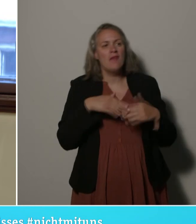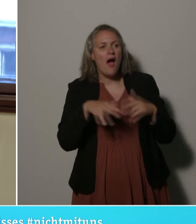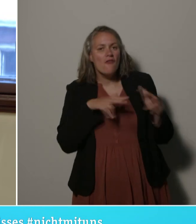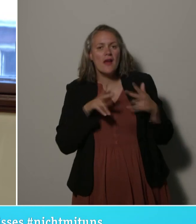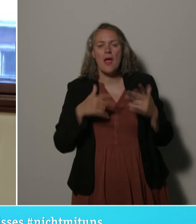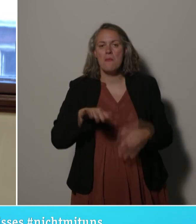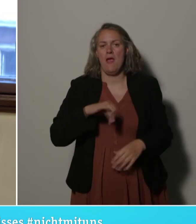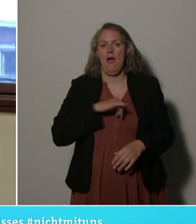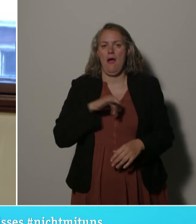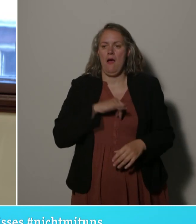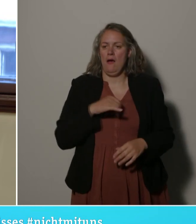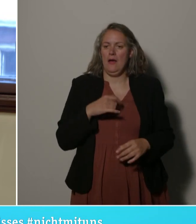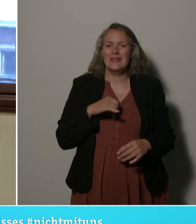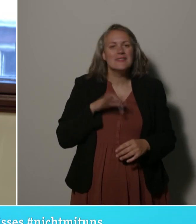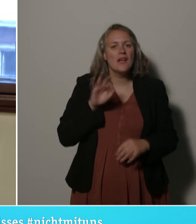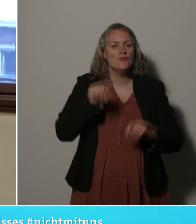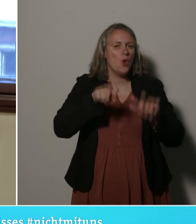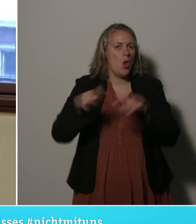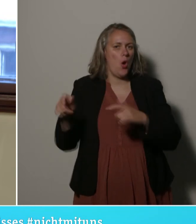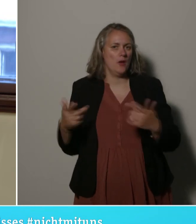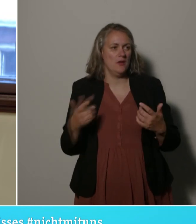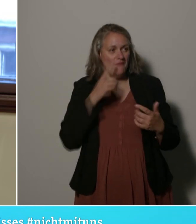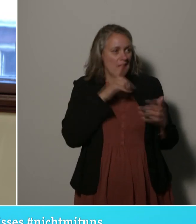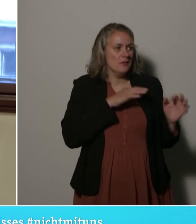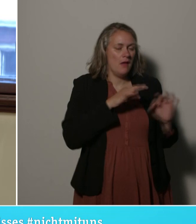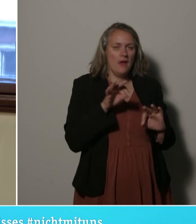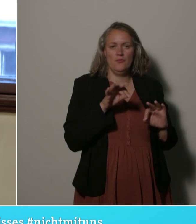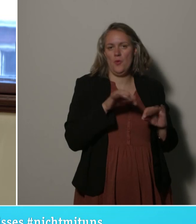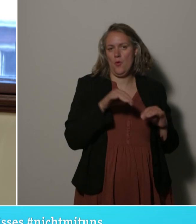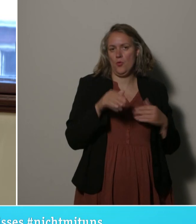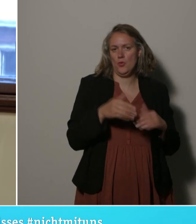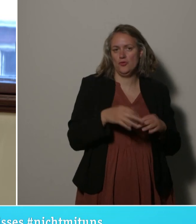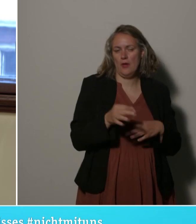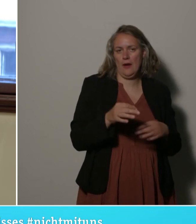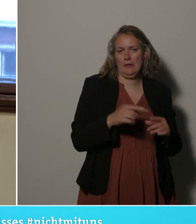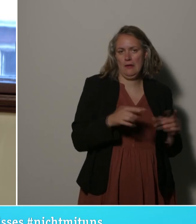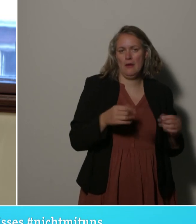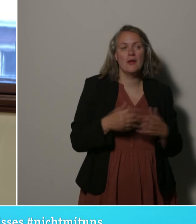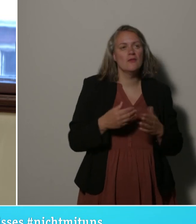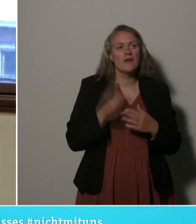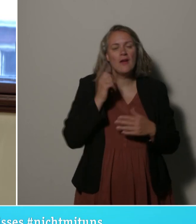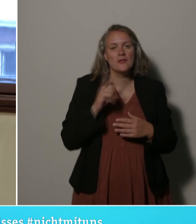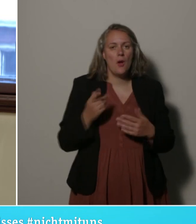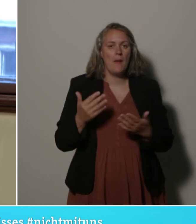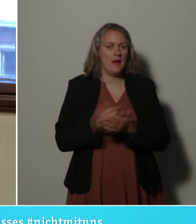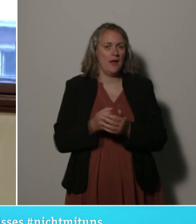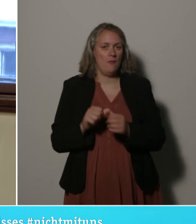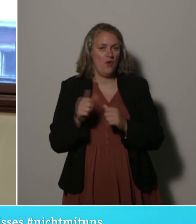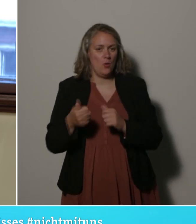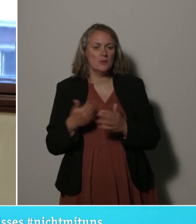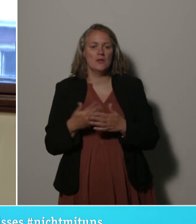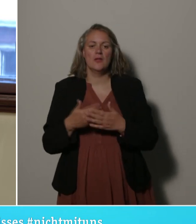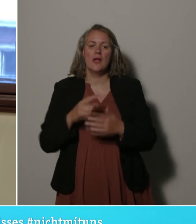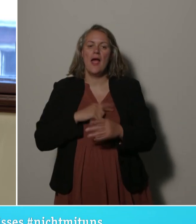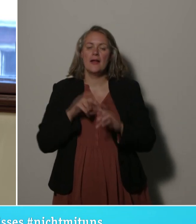ein Kurzstreckenticket betrifft. Also man weiß nicht, ob es tatsächlich Einnahmeverluste gibt. Dazu haben wir ja einen eigenen Antrag, und dazu